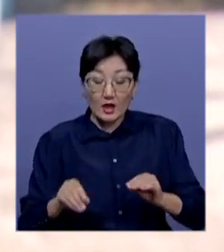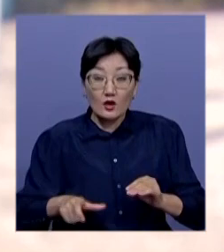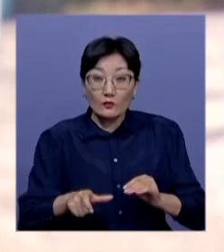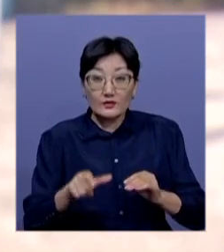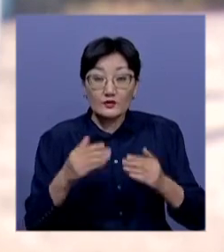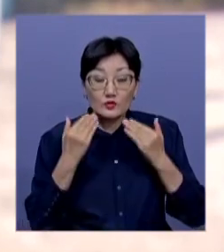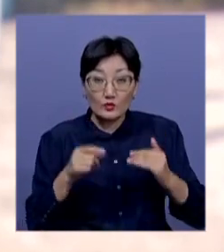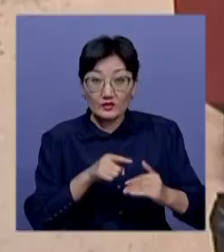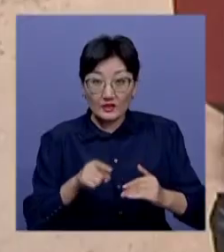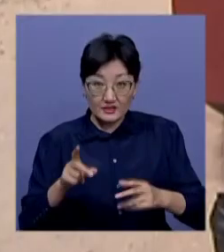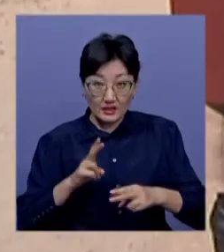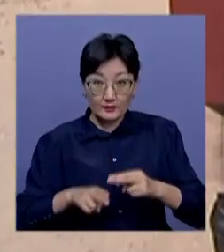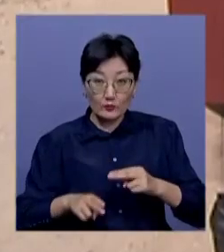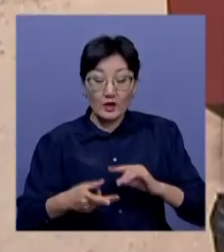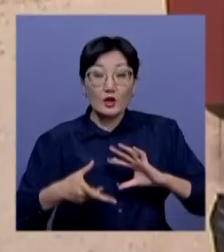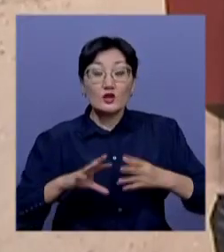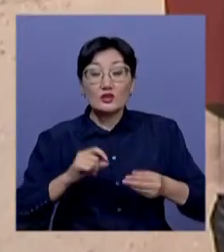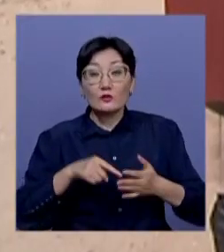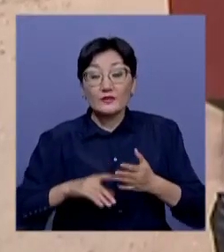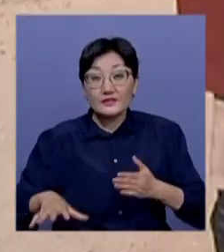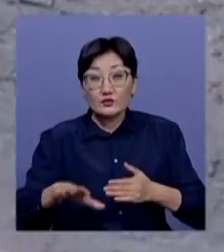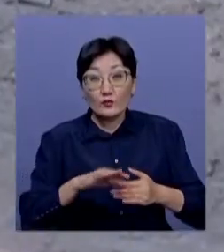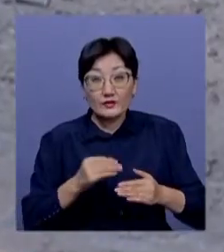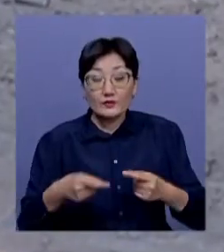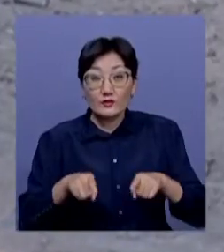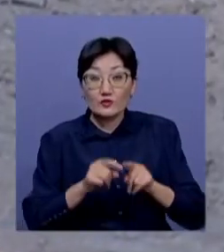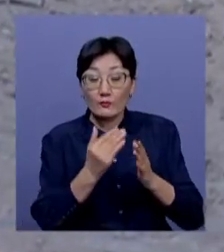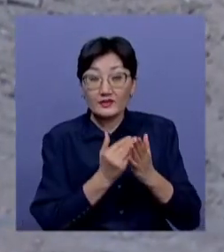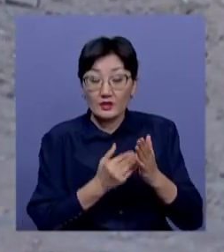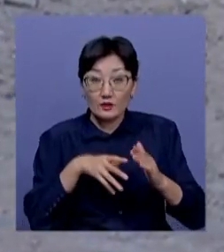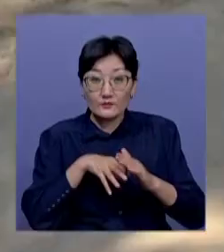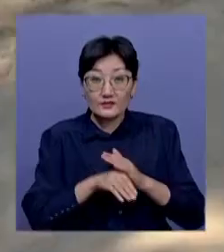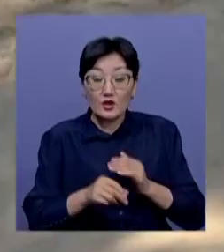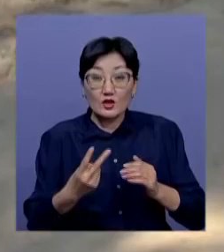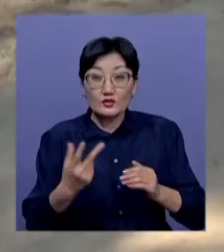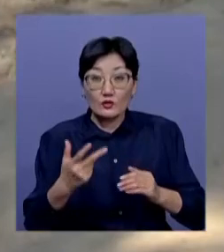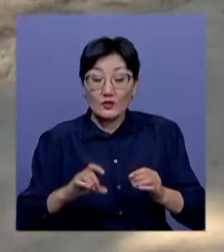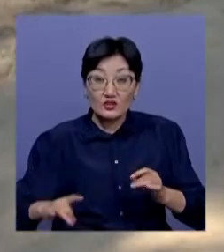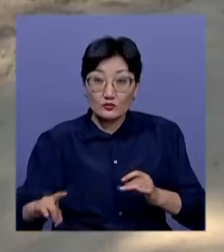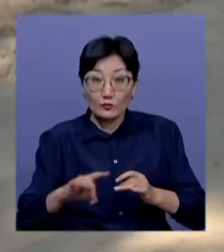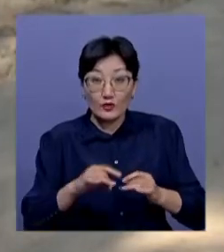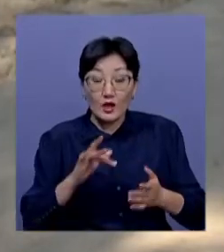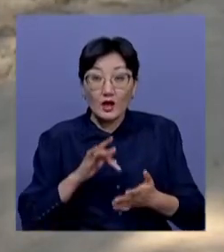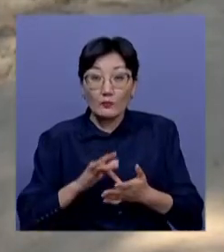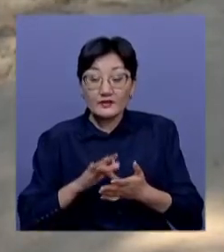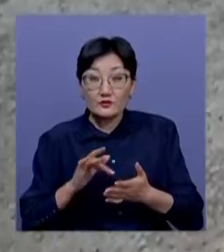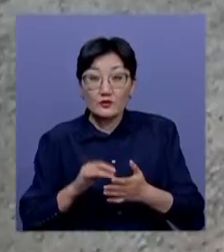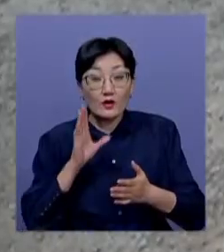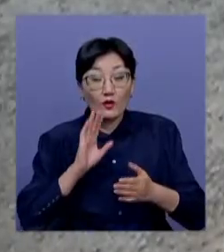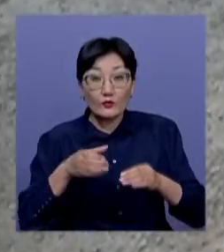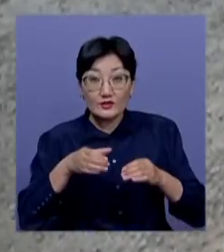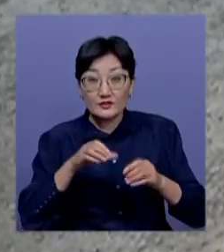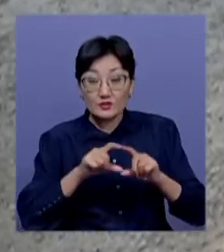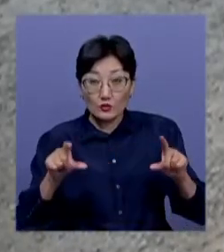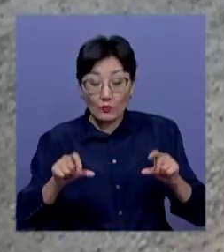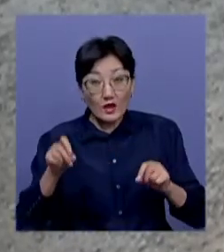жылдың соңына дейін аяқтаймыз. Жалпы қала бойынша шетсіз қала бағдарламасы аясында 23 ықшамауданда орталықтандырылған ауызсу және